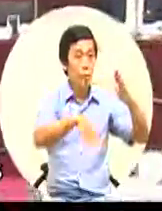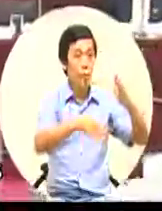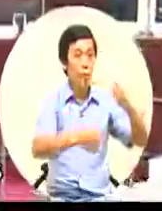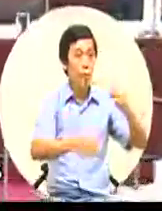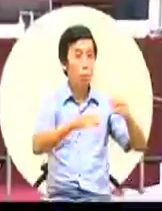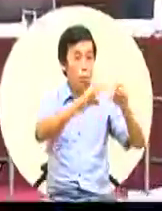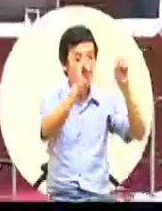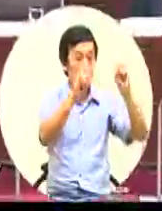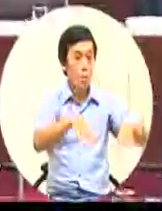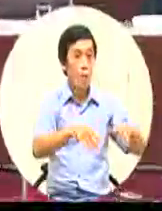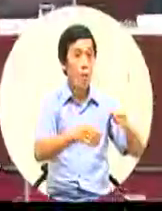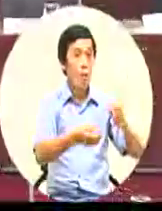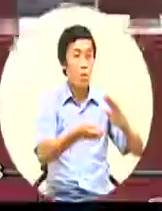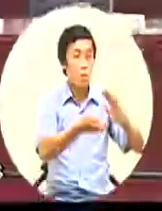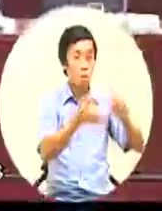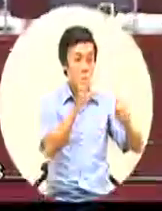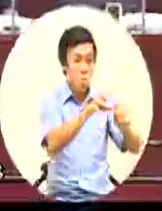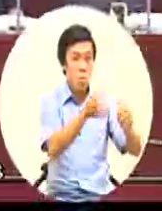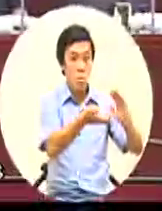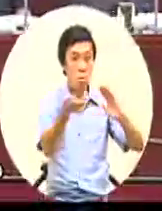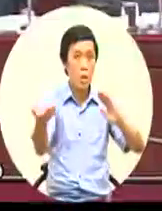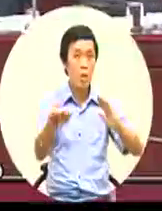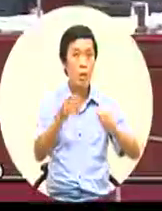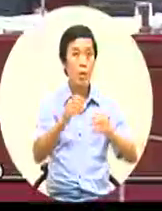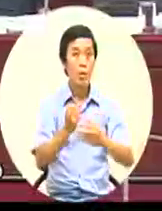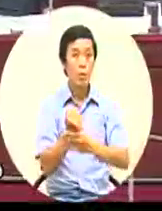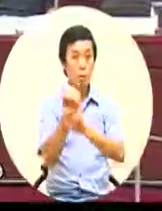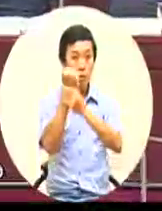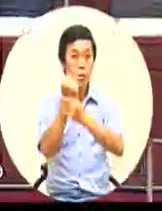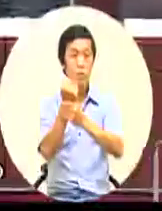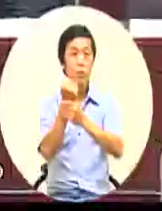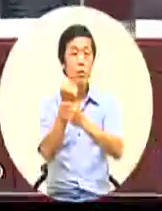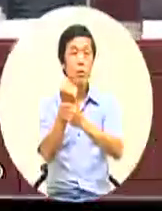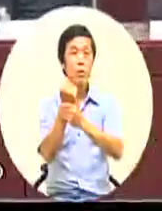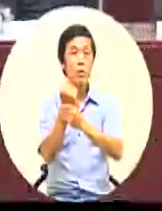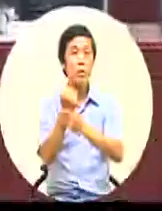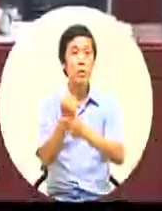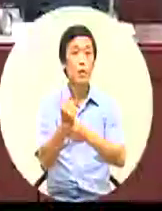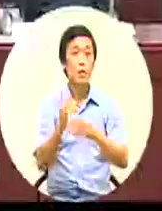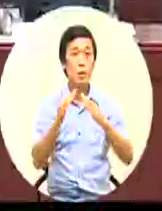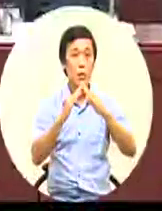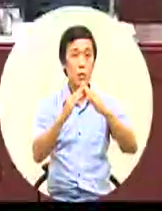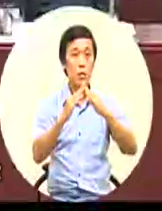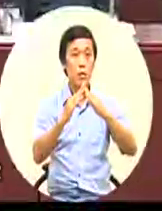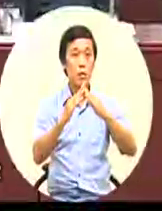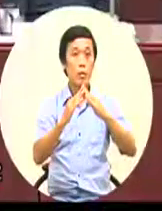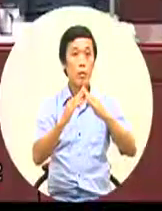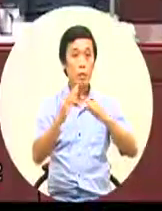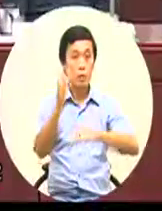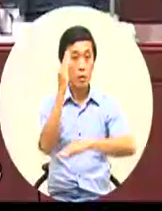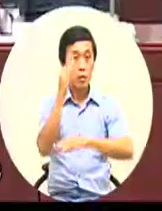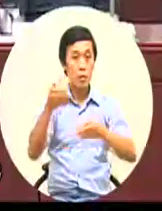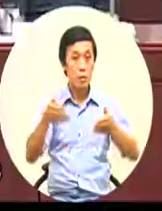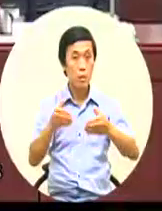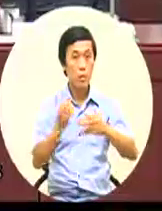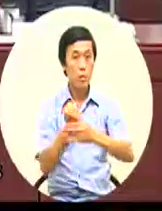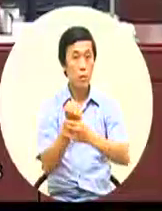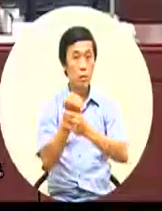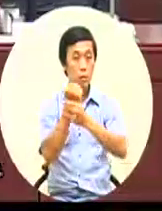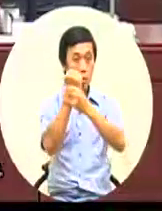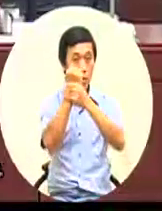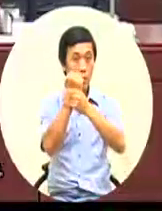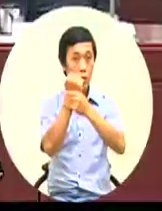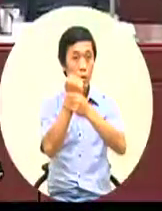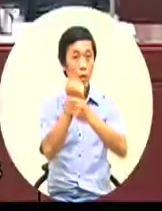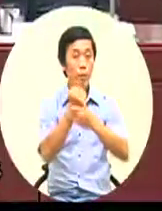强拆破迁，支持市政建设，反对强拆破迁，支持市政建设， 反